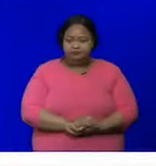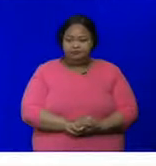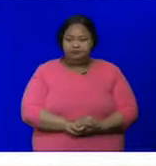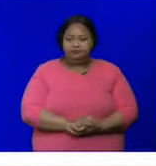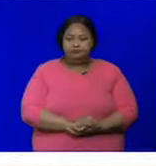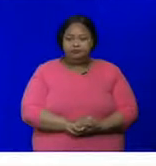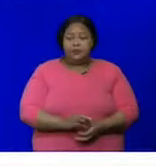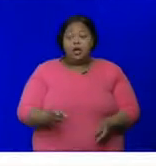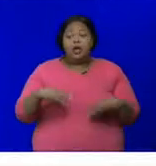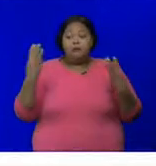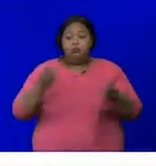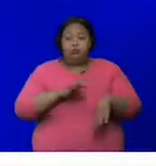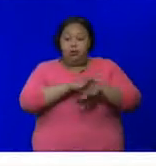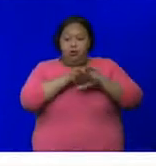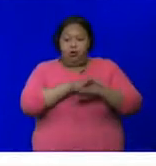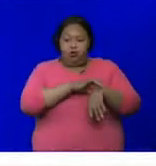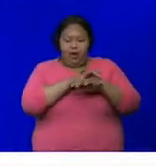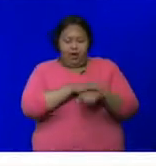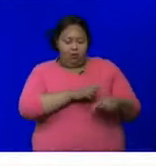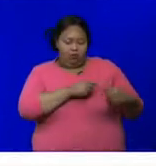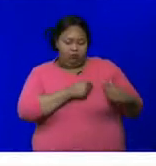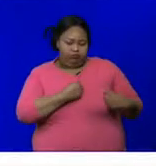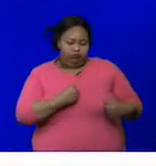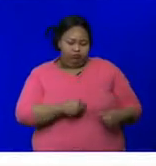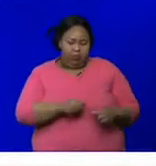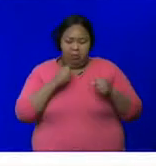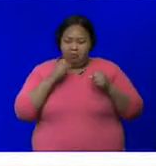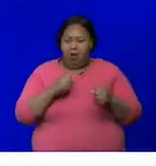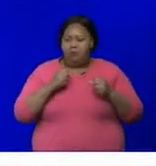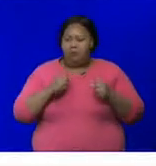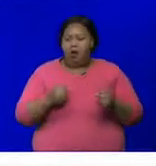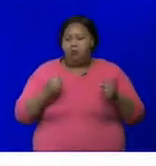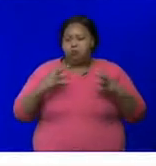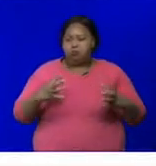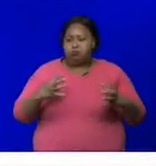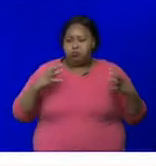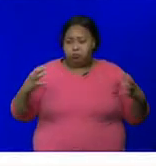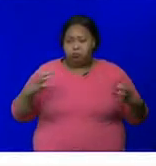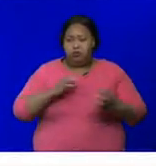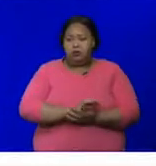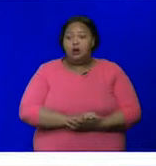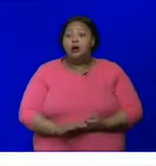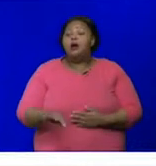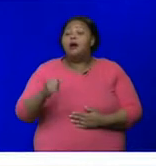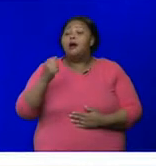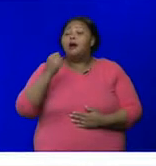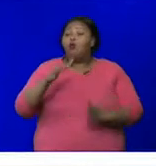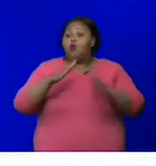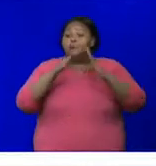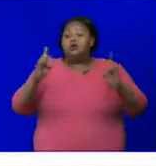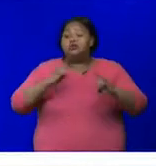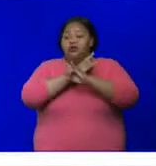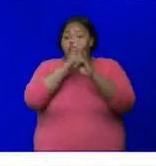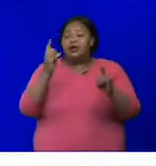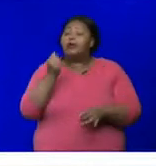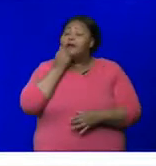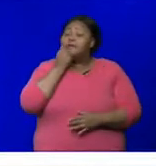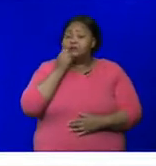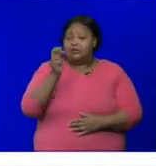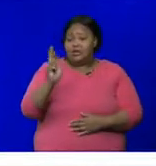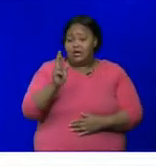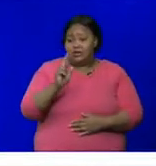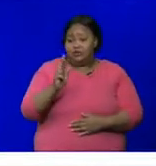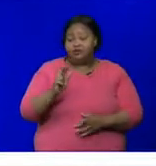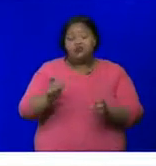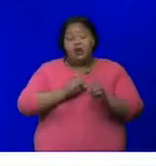Yakhulat nombolo tebantfu labatholakala netifo tenhlitiyo kuleli ngekusho kwalobuke ntinhlelo tekwelapha tifo tenhlitiyo